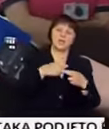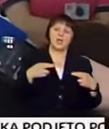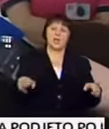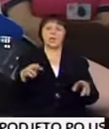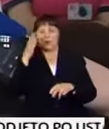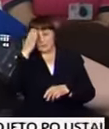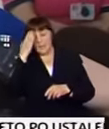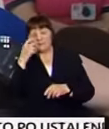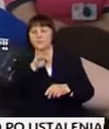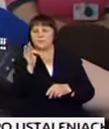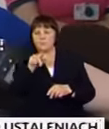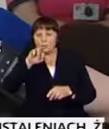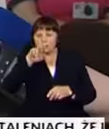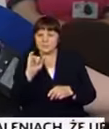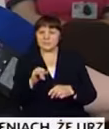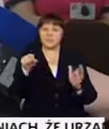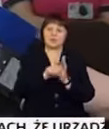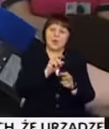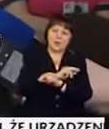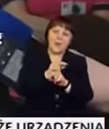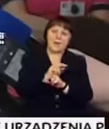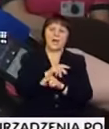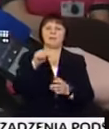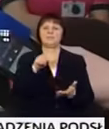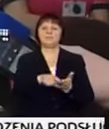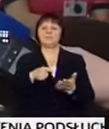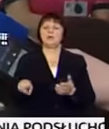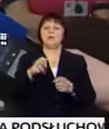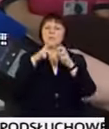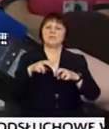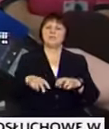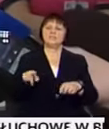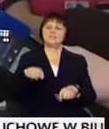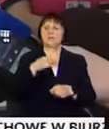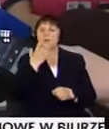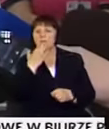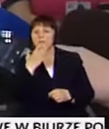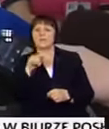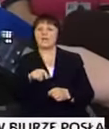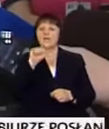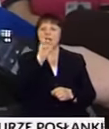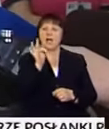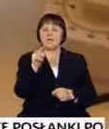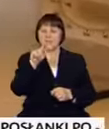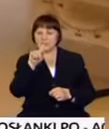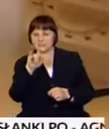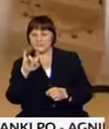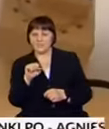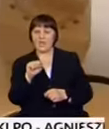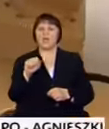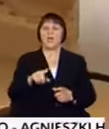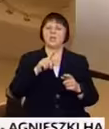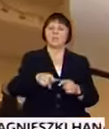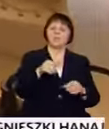specjalny system do pomocy, do terapii i diagnozowania zaburzeń mowy o typie afazji u chorych po udarze. Pobyt